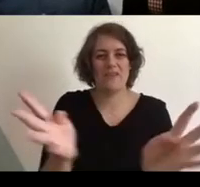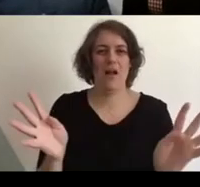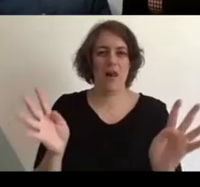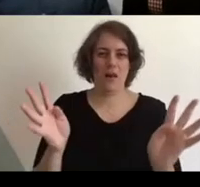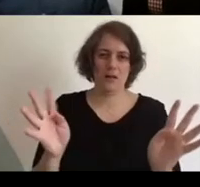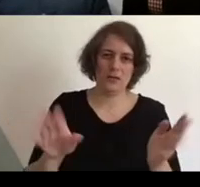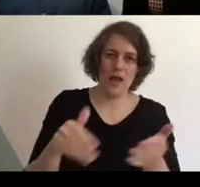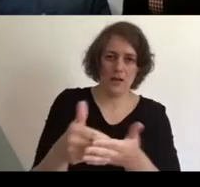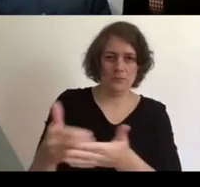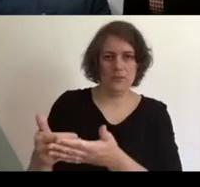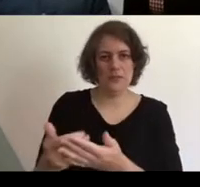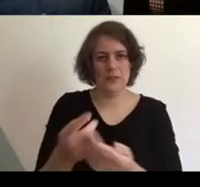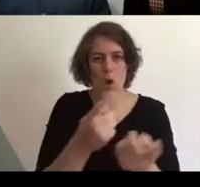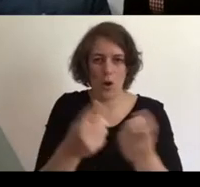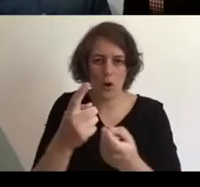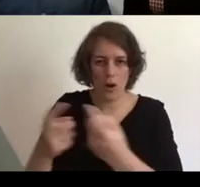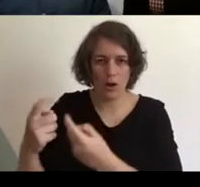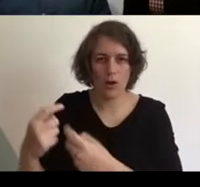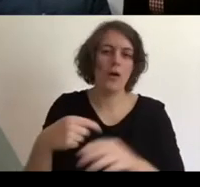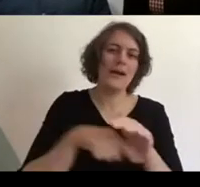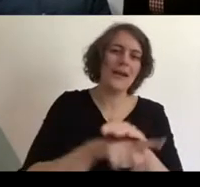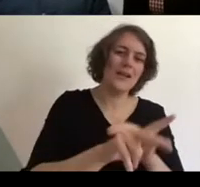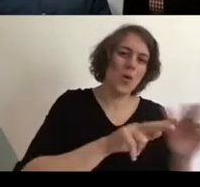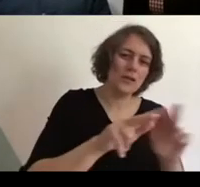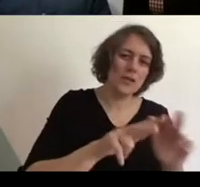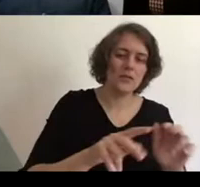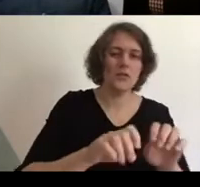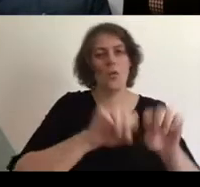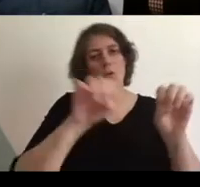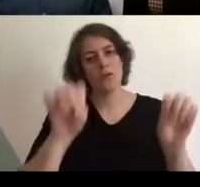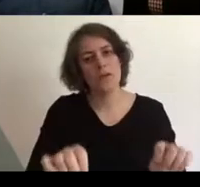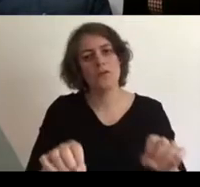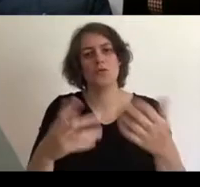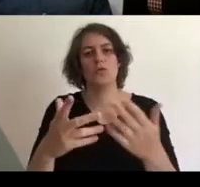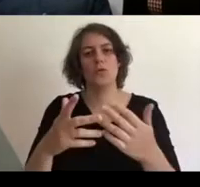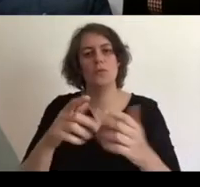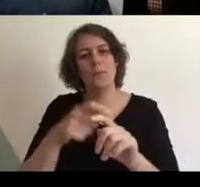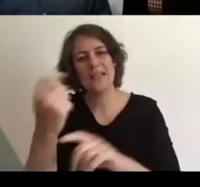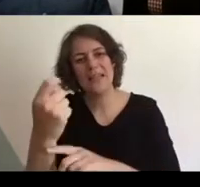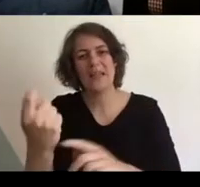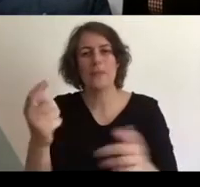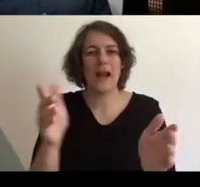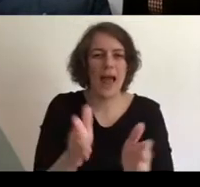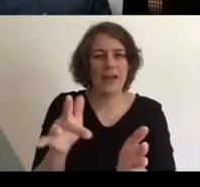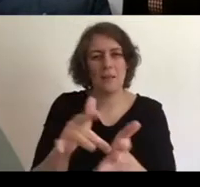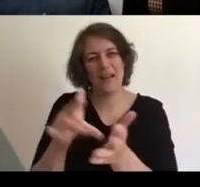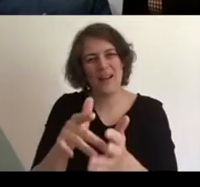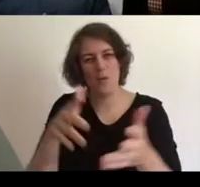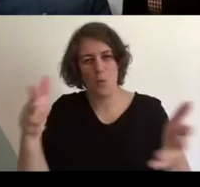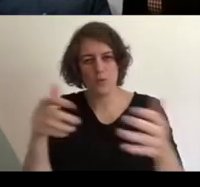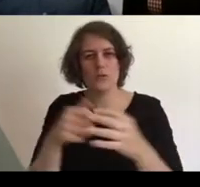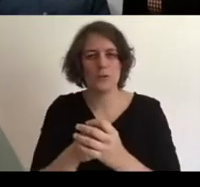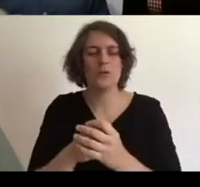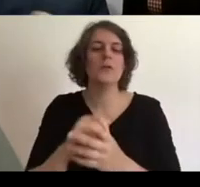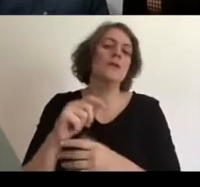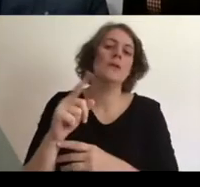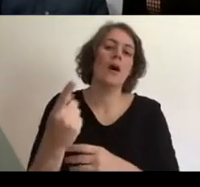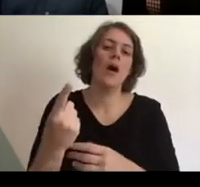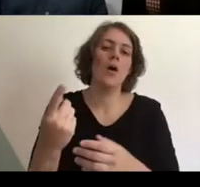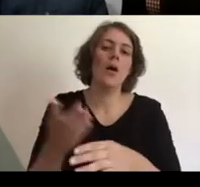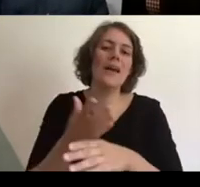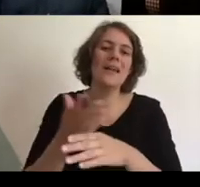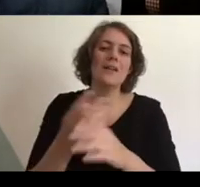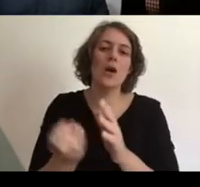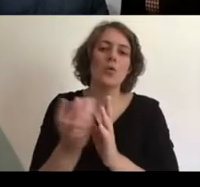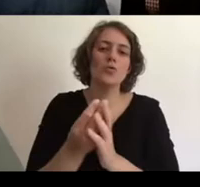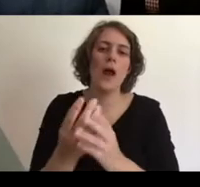in Betrieben, vor allen Dingen auch kleineren und mittleren Betrieben. Und es geht auch um interkulturelle Kompetenzentwicklung